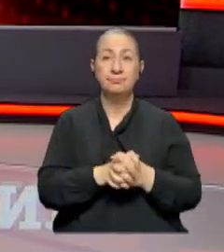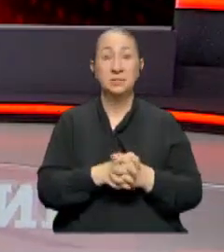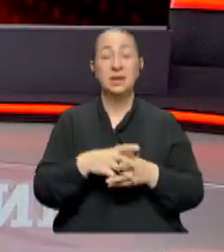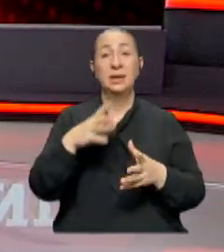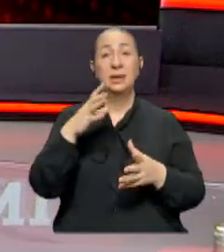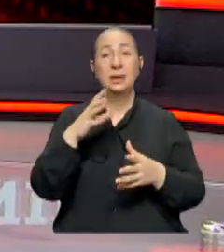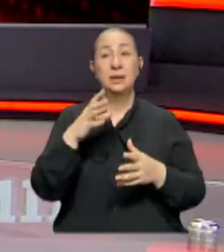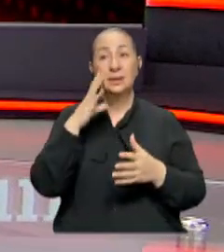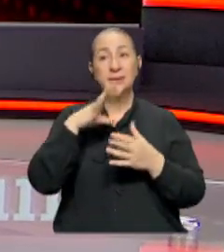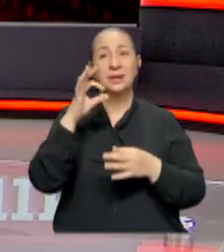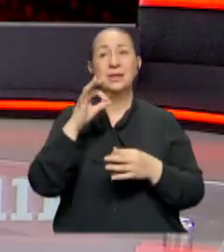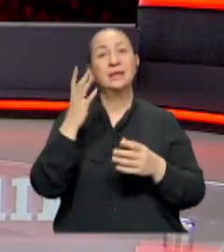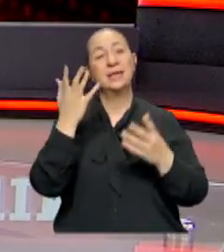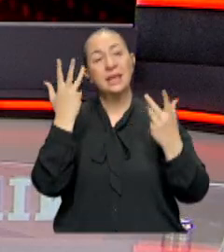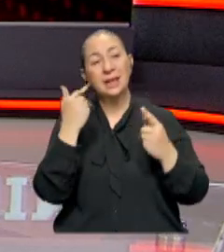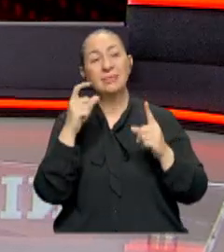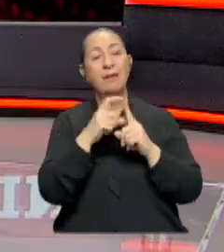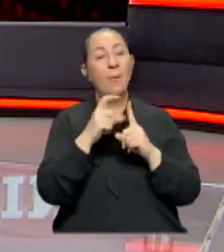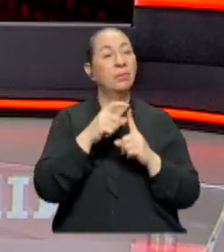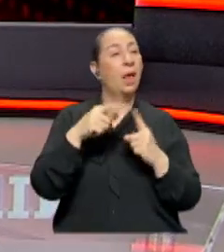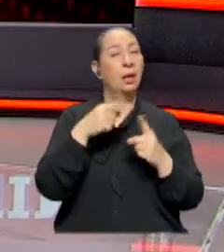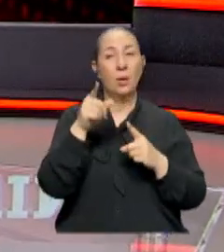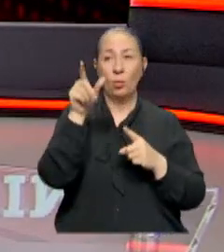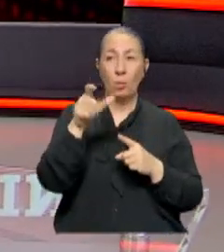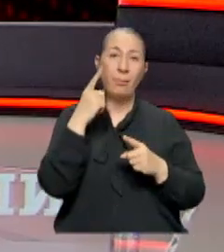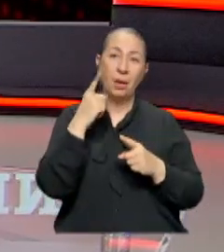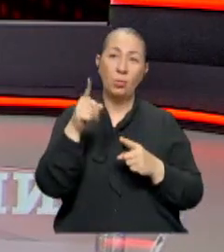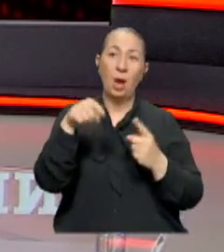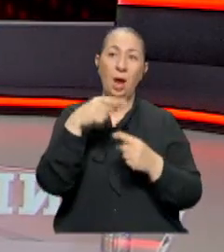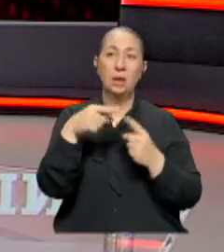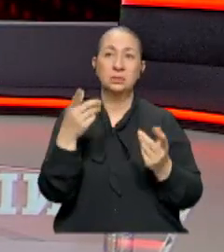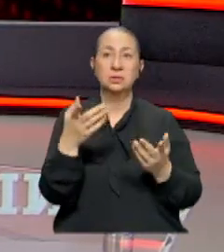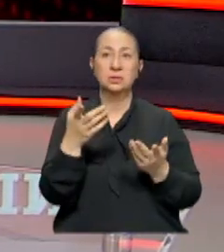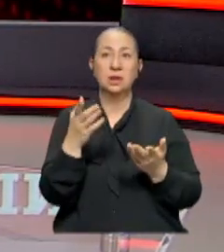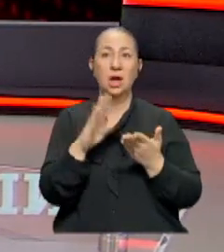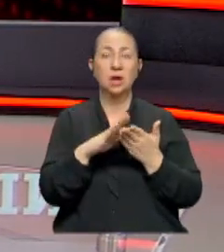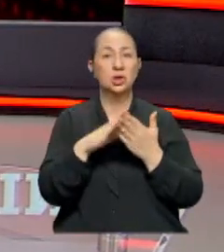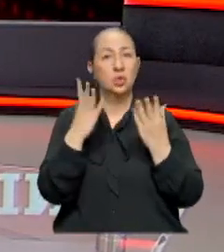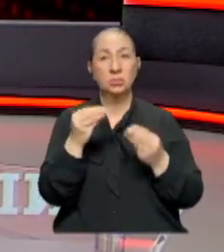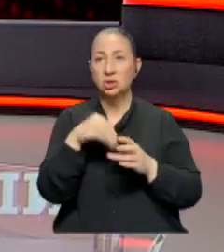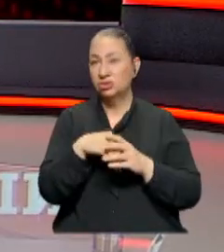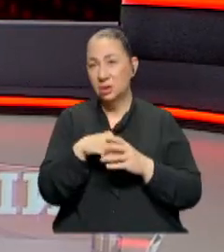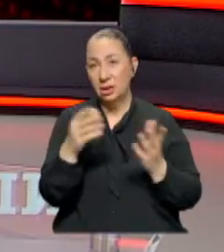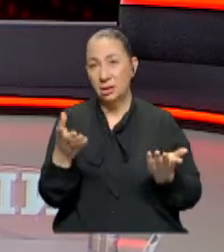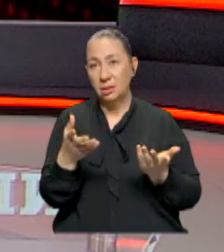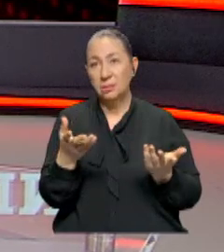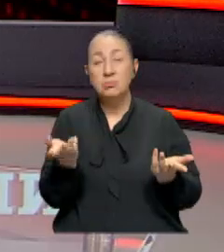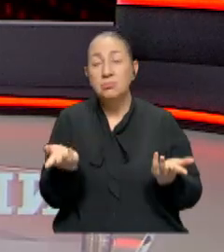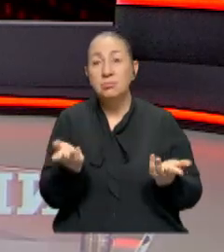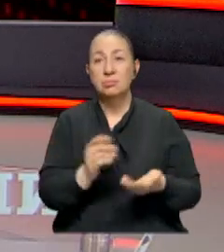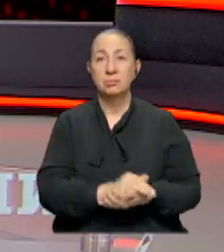İnsan hani gelin damat ararken bakar bunlara. Zaten pek çok insanda bunu ararsın yani arkadaş olmak için de.